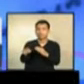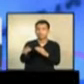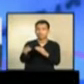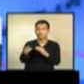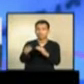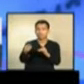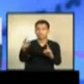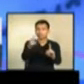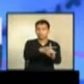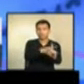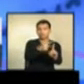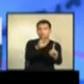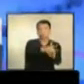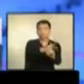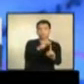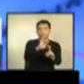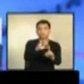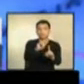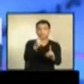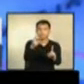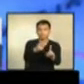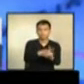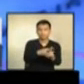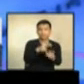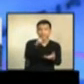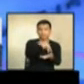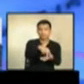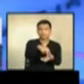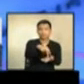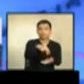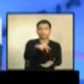suspect, yung biktima, ay tama ba, tambay daw yun?